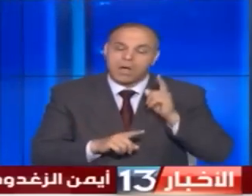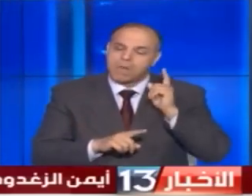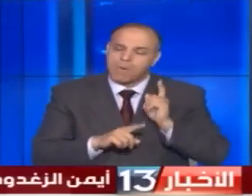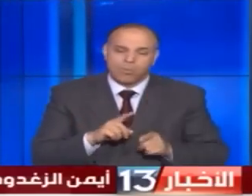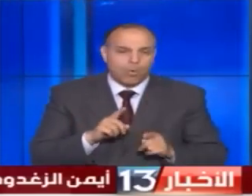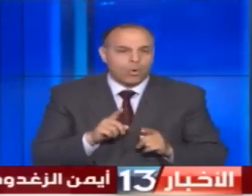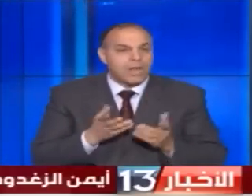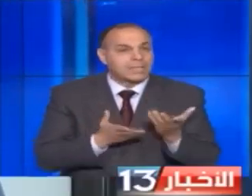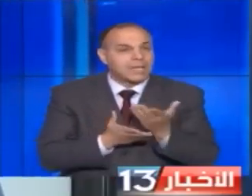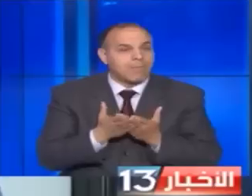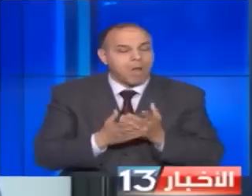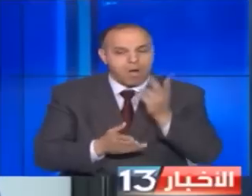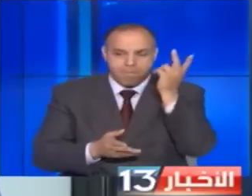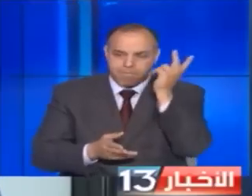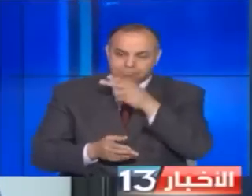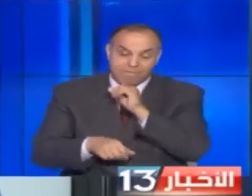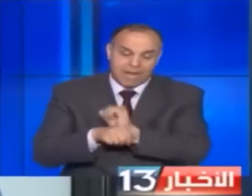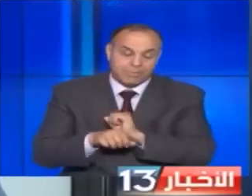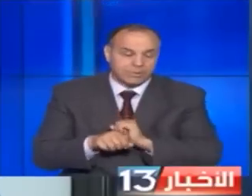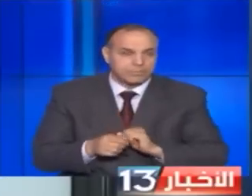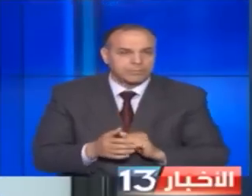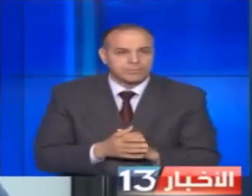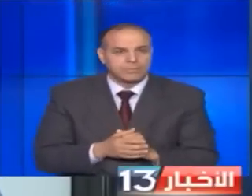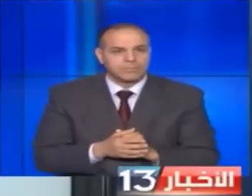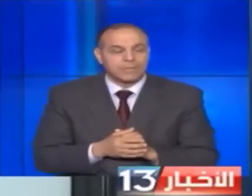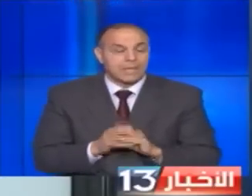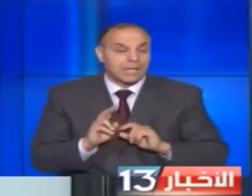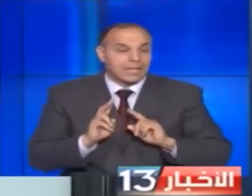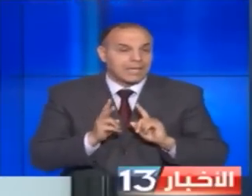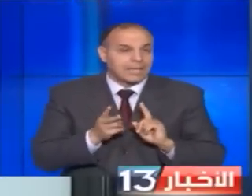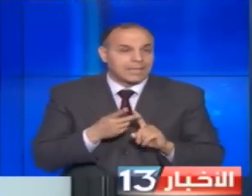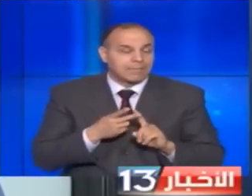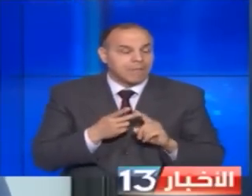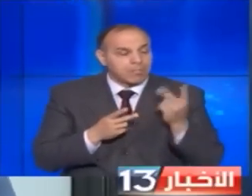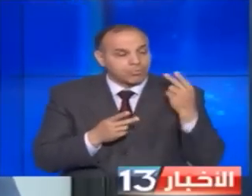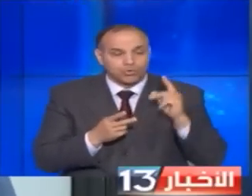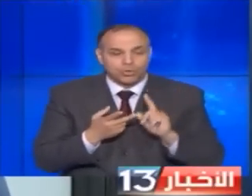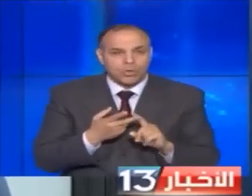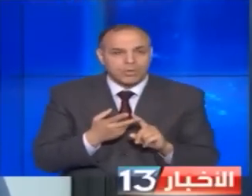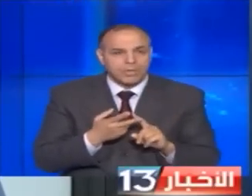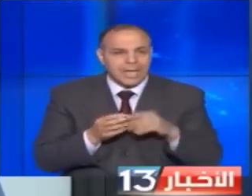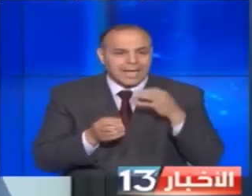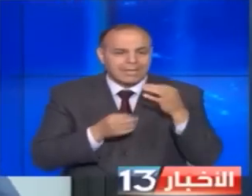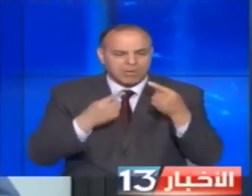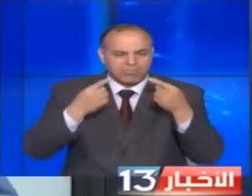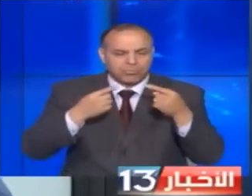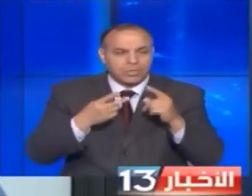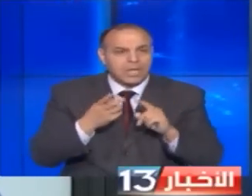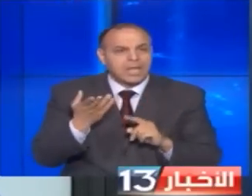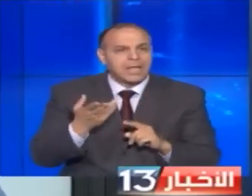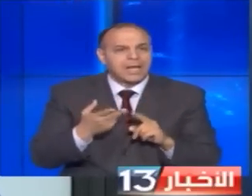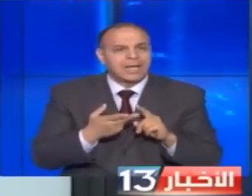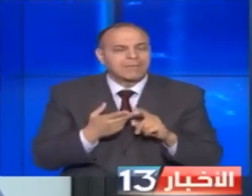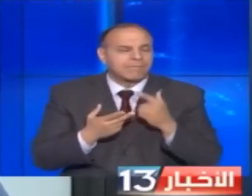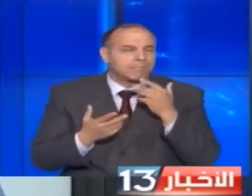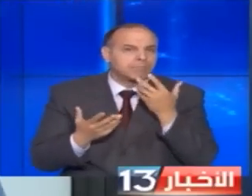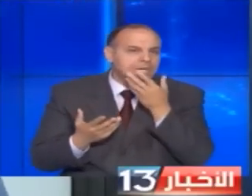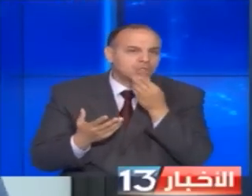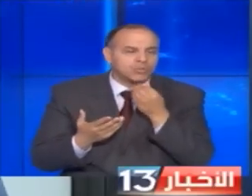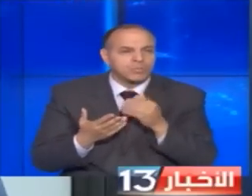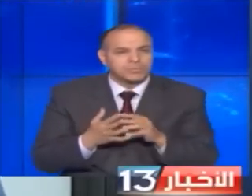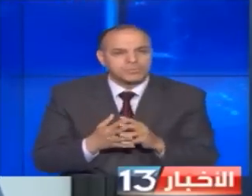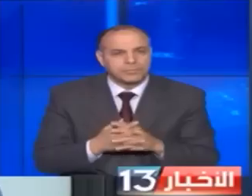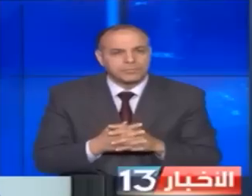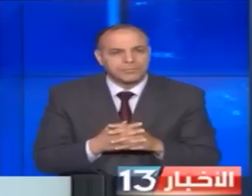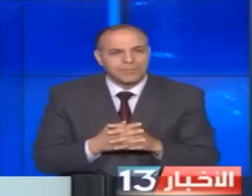التعامل معها بالعقوبات السكنيه الصنف الثاني من العقاب من خطاب الكراهيه هو خطاب الكراهيه الذي